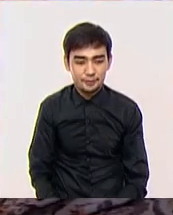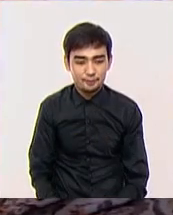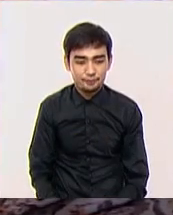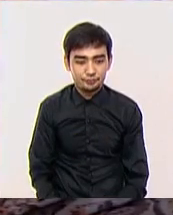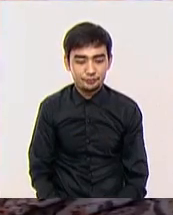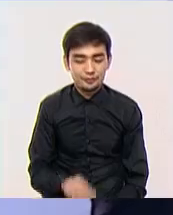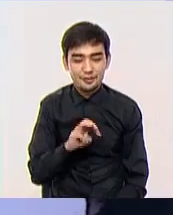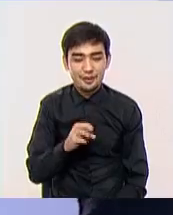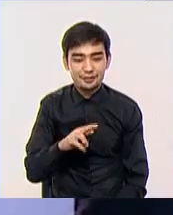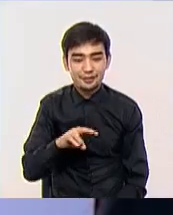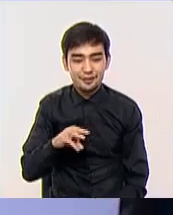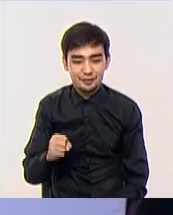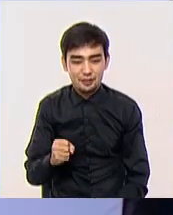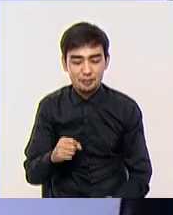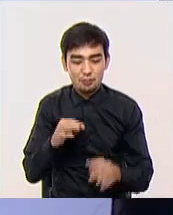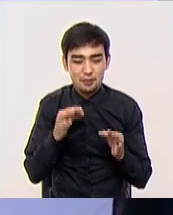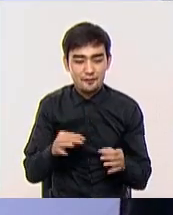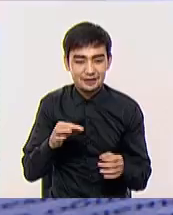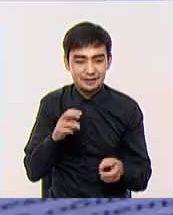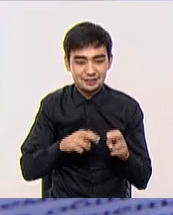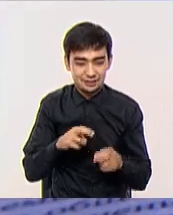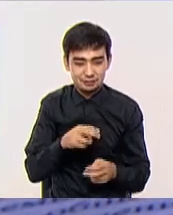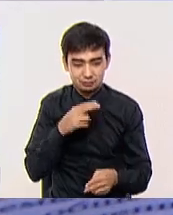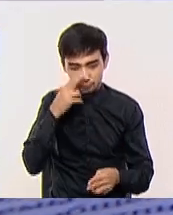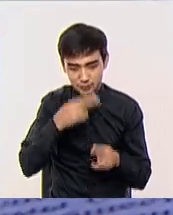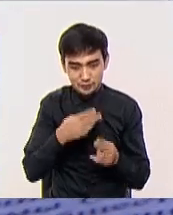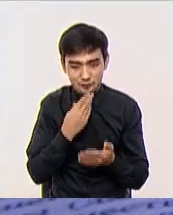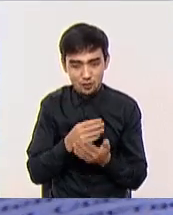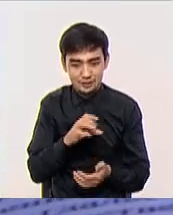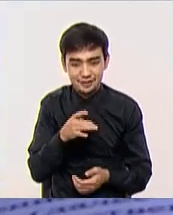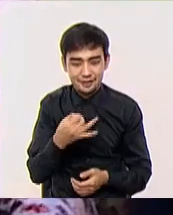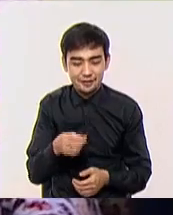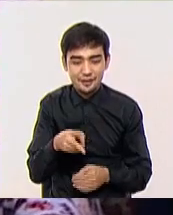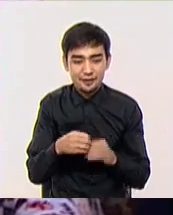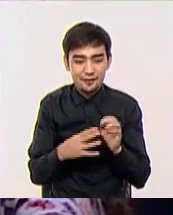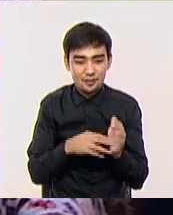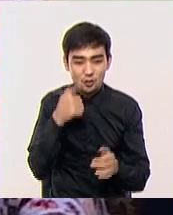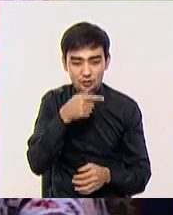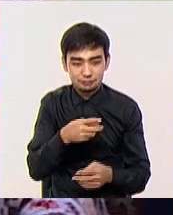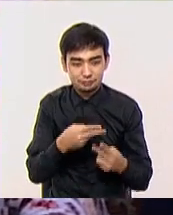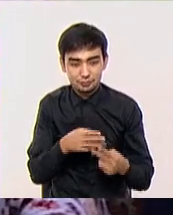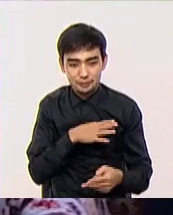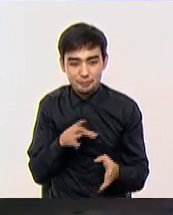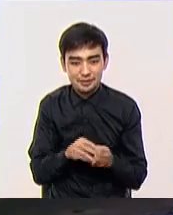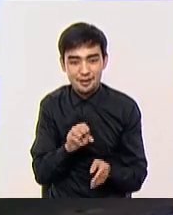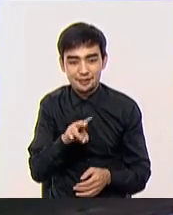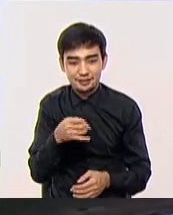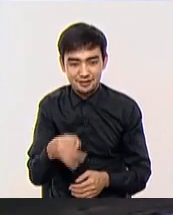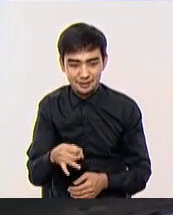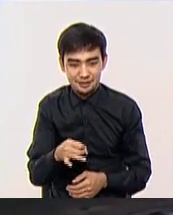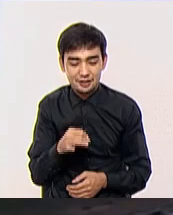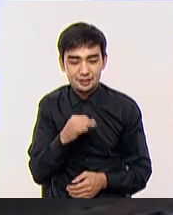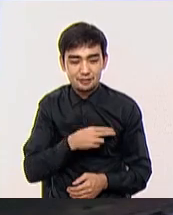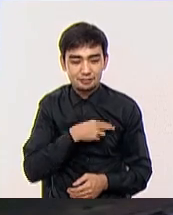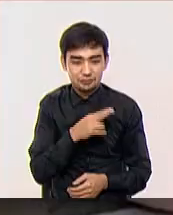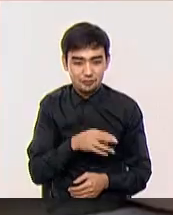Татьяна Абакумова ищет правду для своего брата Сергея Федорова. В 2019 году он отбывал наказание вместе с Андреем Кондратенко,